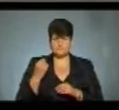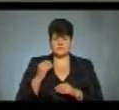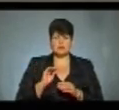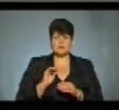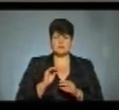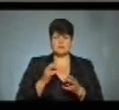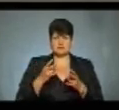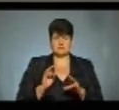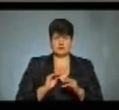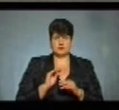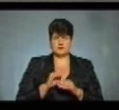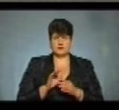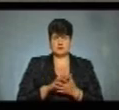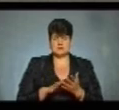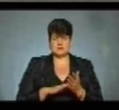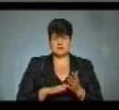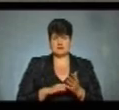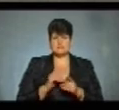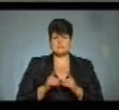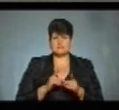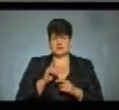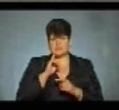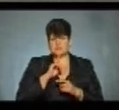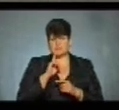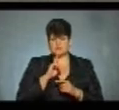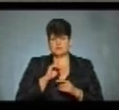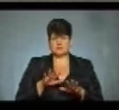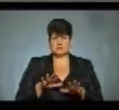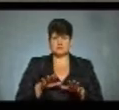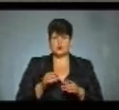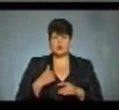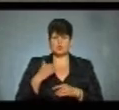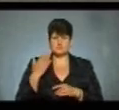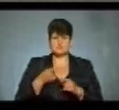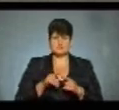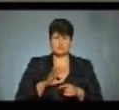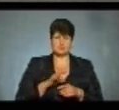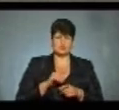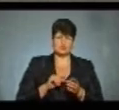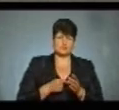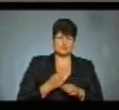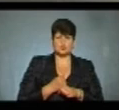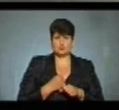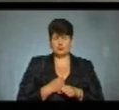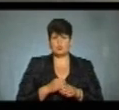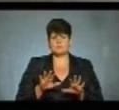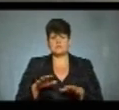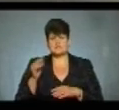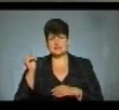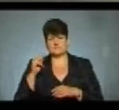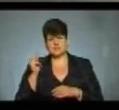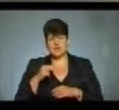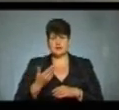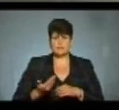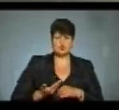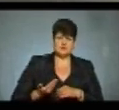до заяви по зміні тимчасової зміни місця голосування. Це були довідки з роботи, з місця навчання,